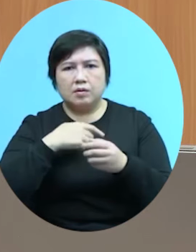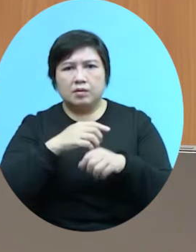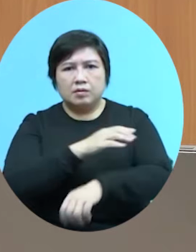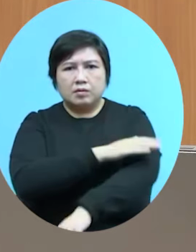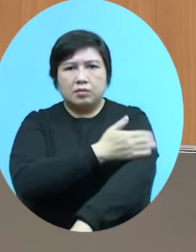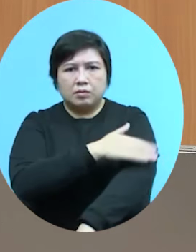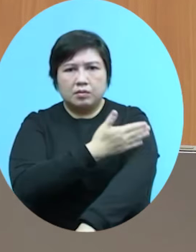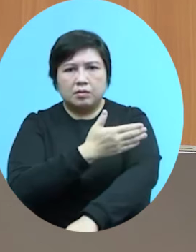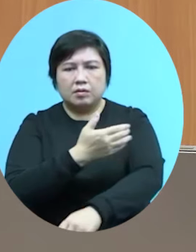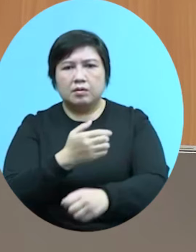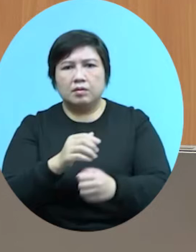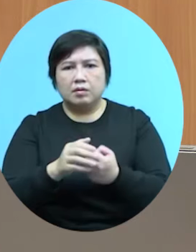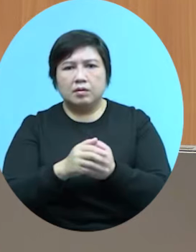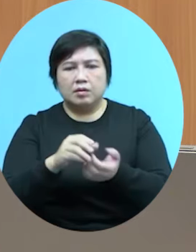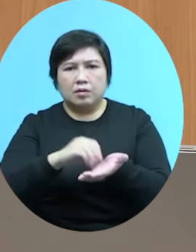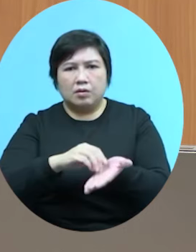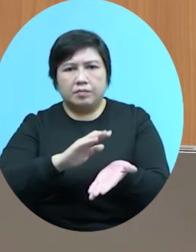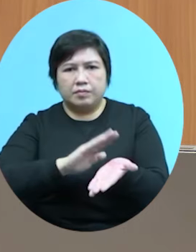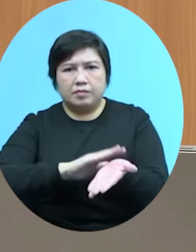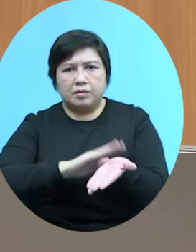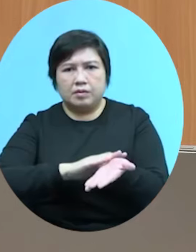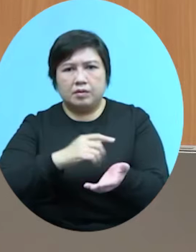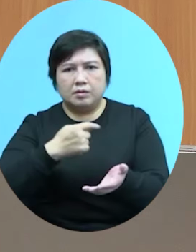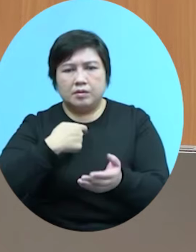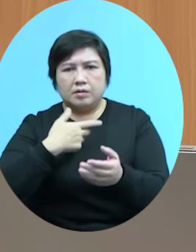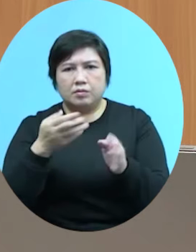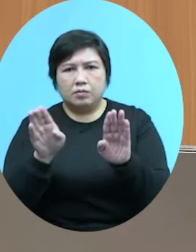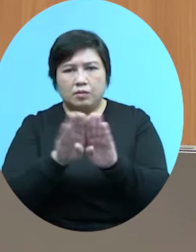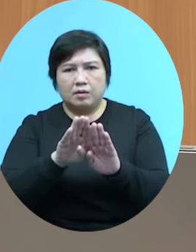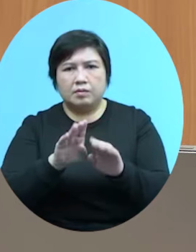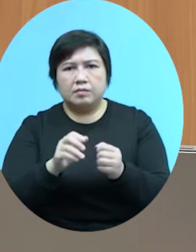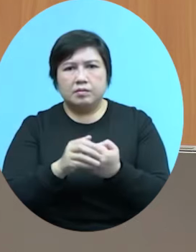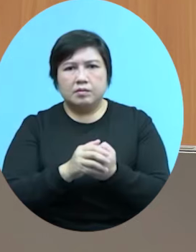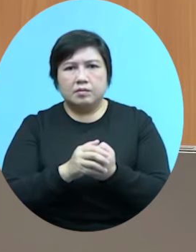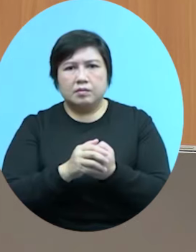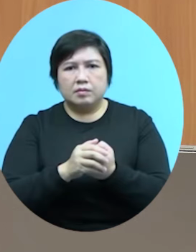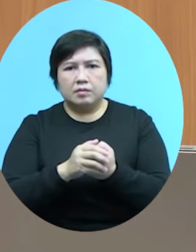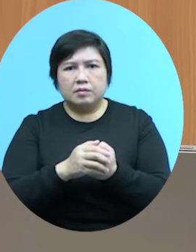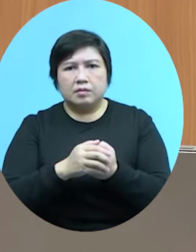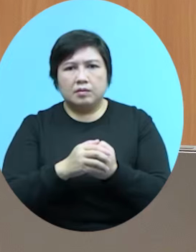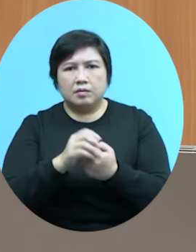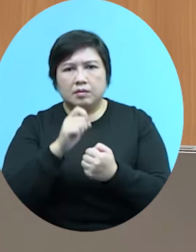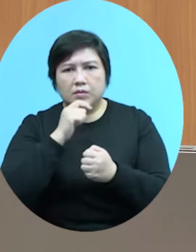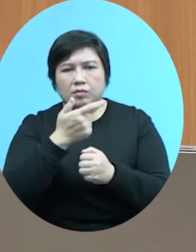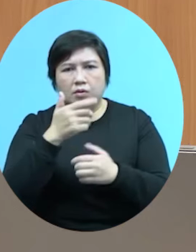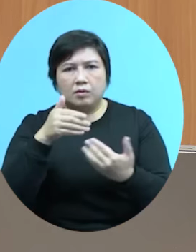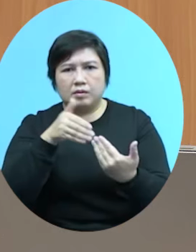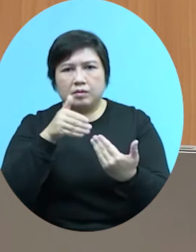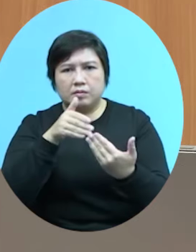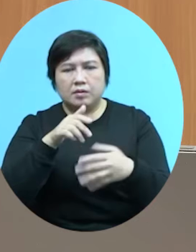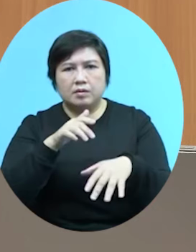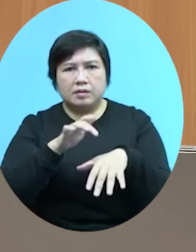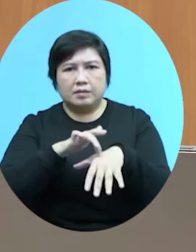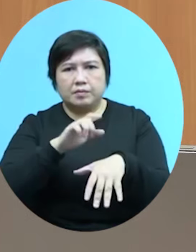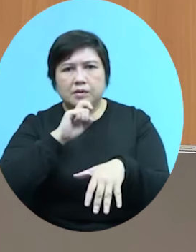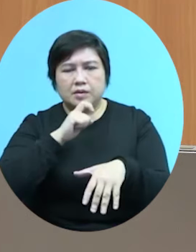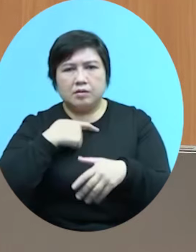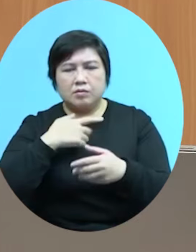員確診的話我們都需要他們關閉還有很多接觸者都需要檢疫